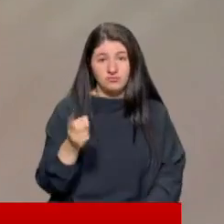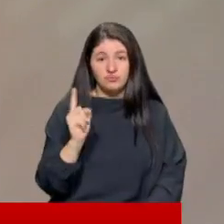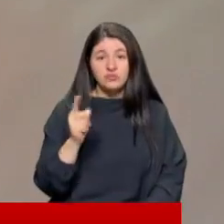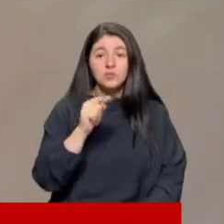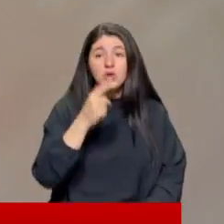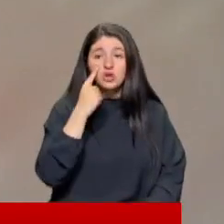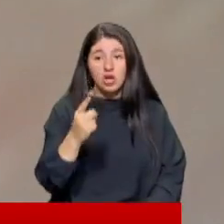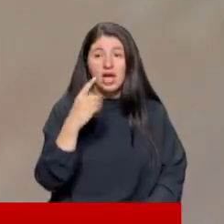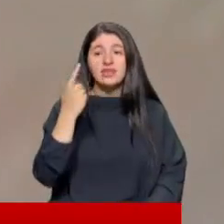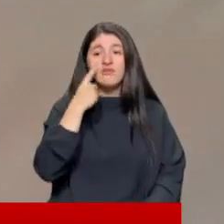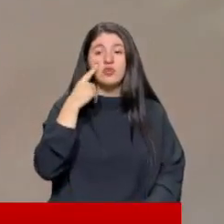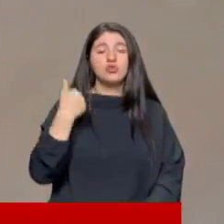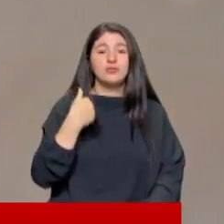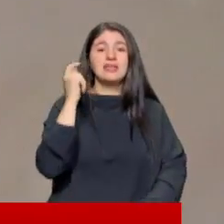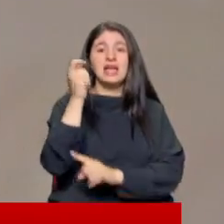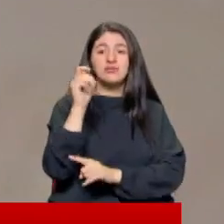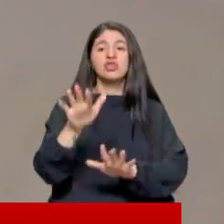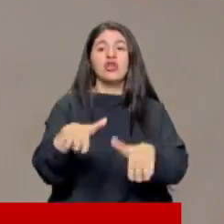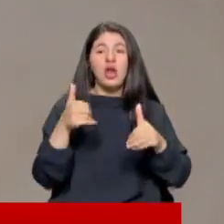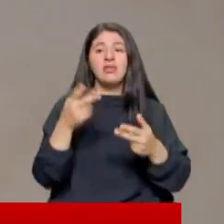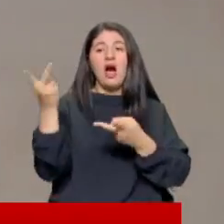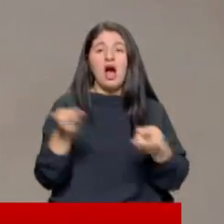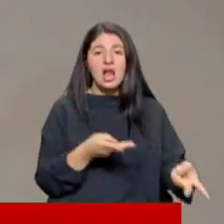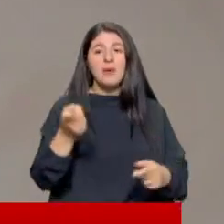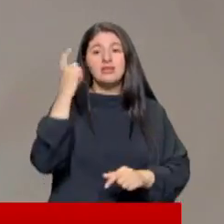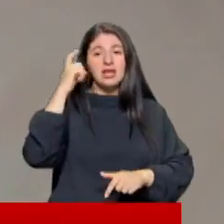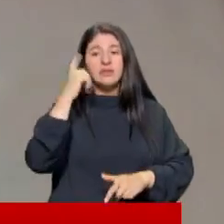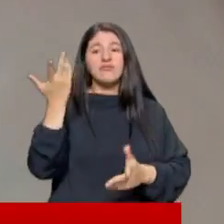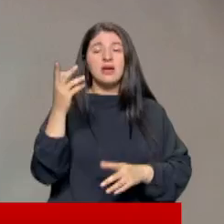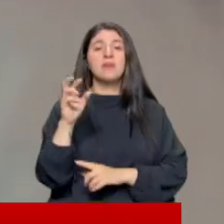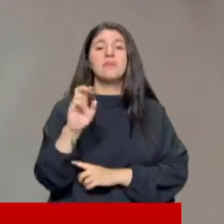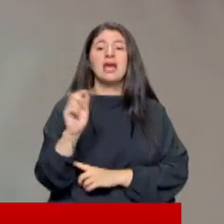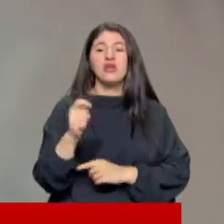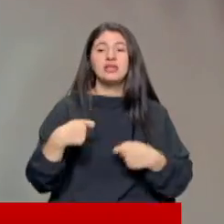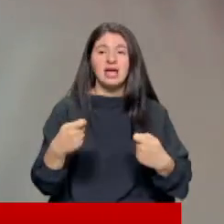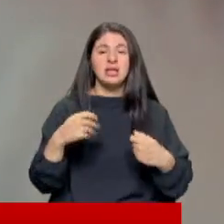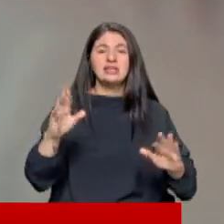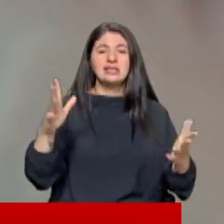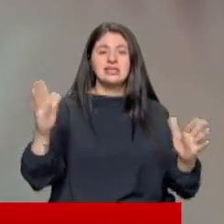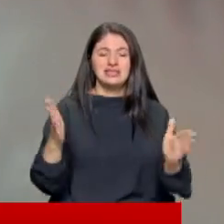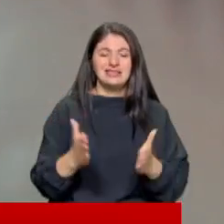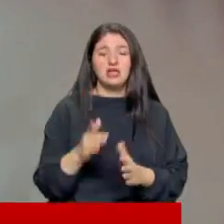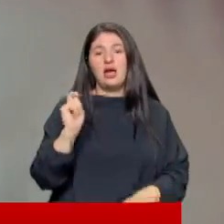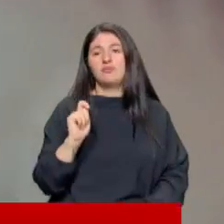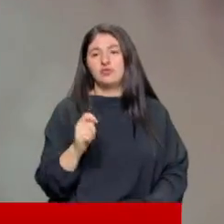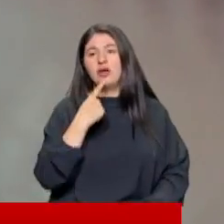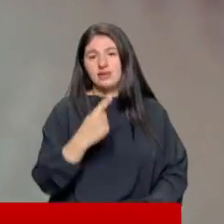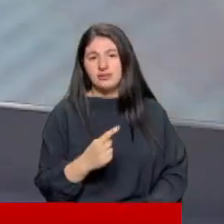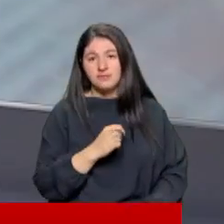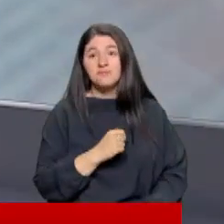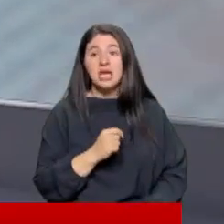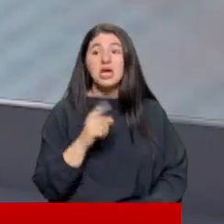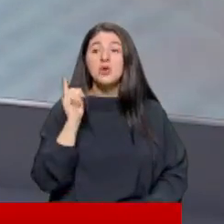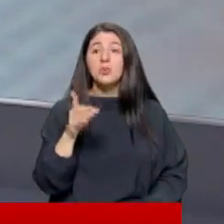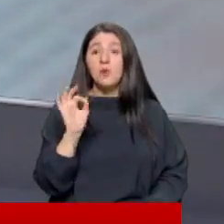Buna göre kamu kurumları temsil, tören, ağırlama, tanıtım ve personel giderlerini kısacaklar. Peki